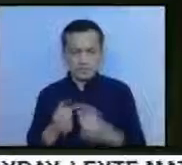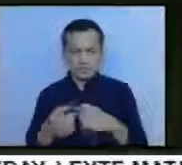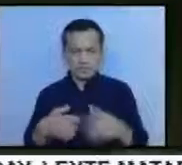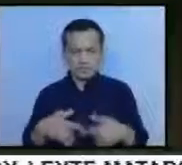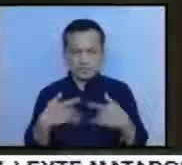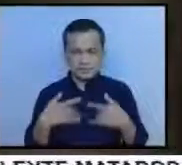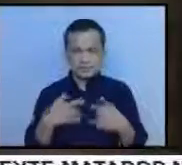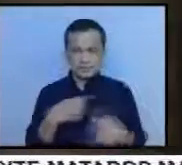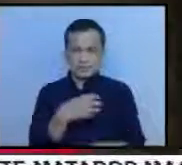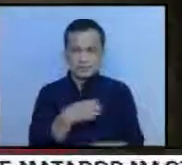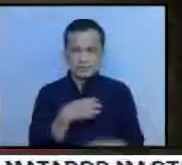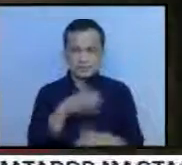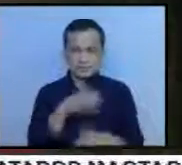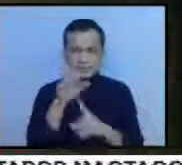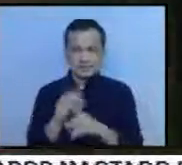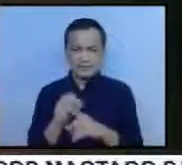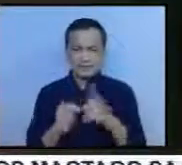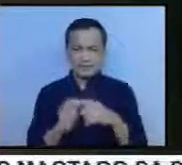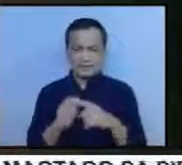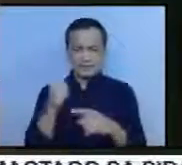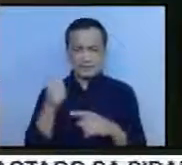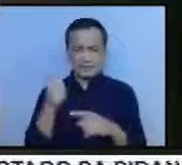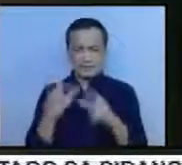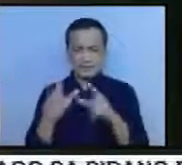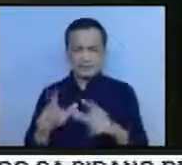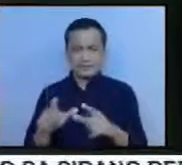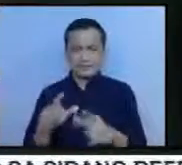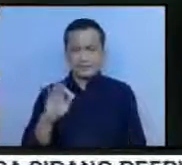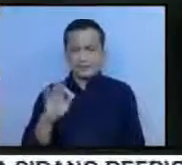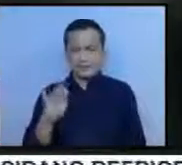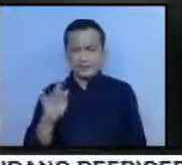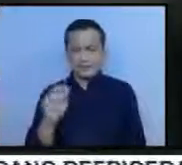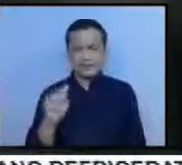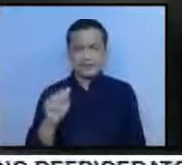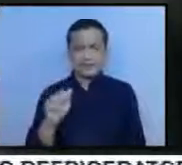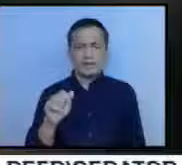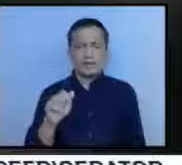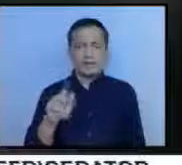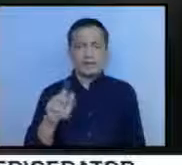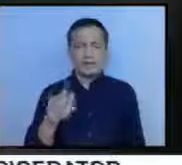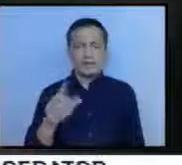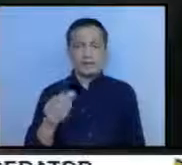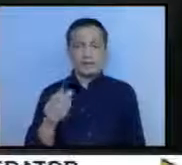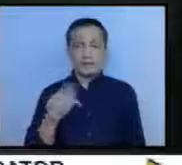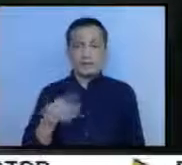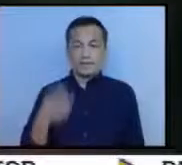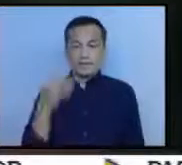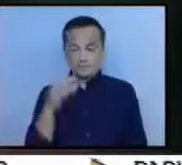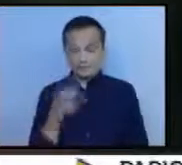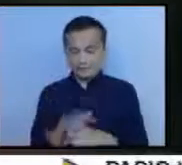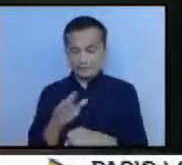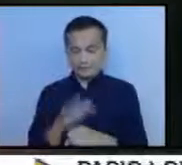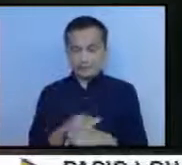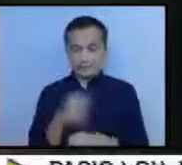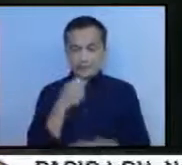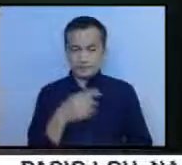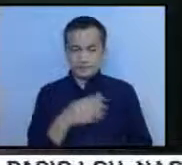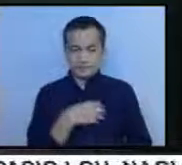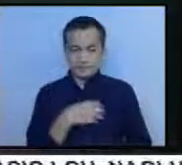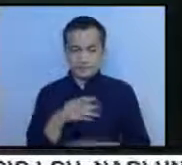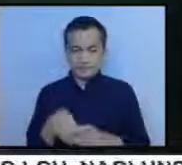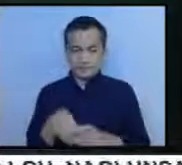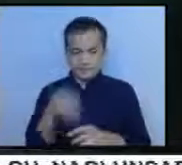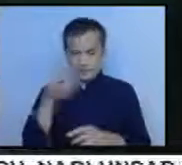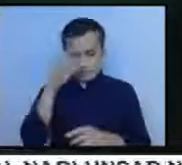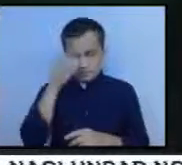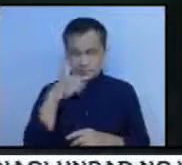Station ang kanilang top 10 most wanted sa Florida Blanca, Pampanga dahil sa kasong rape. Ayon sa pulisya, sangkot ang lalaki sa pangahalay sa